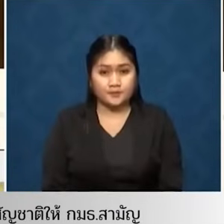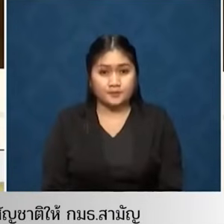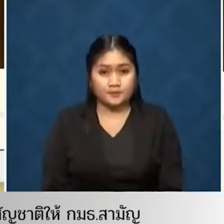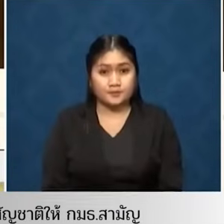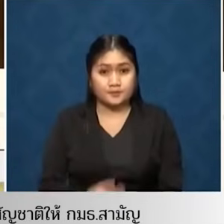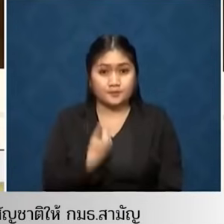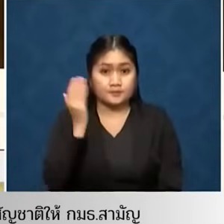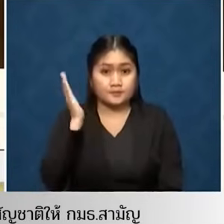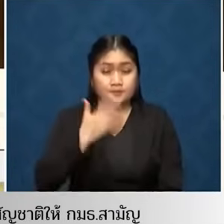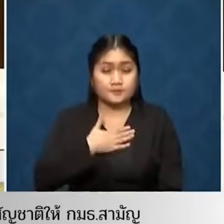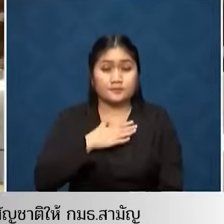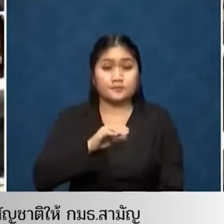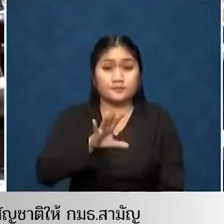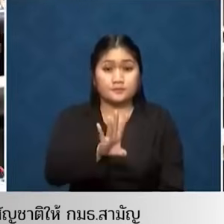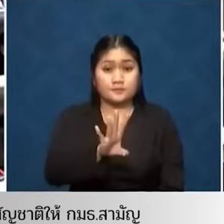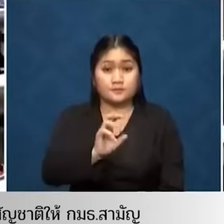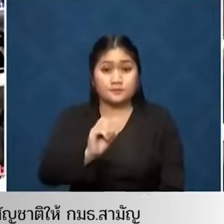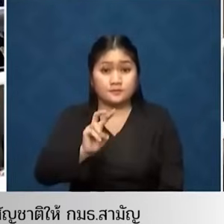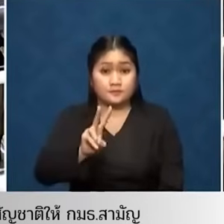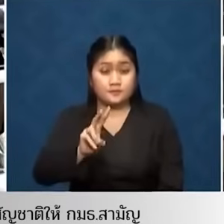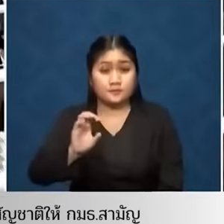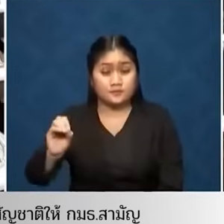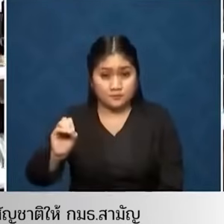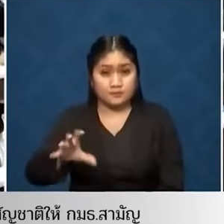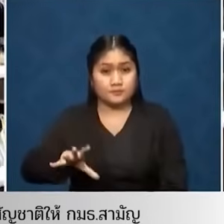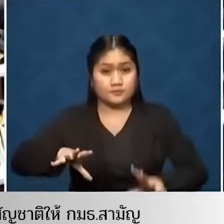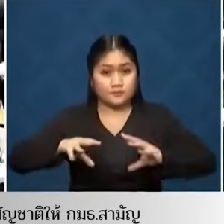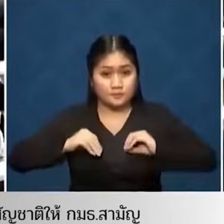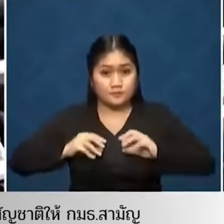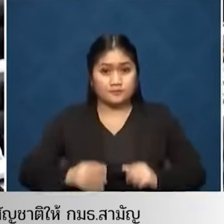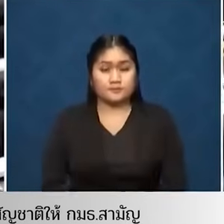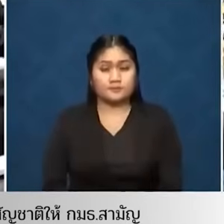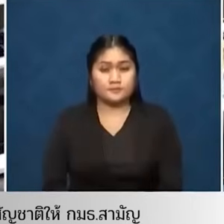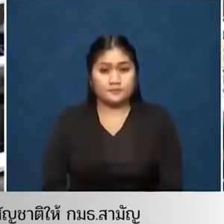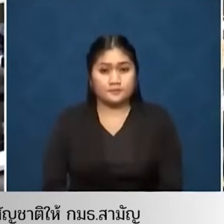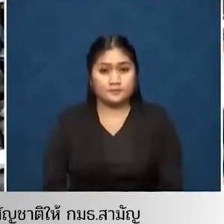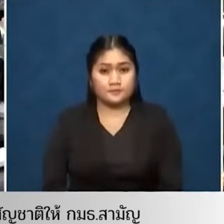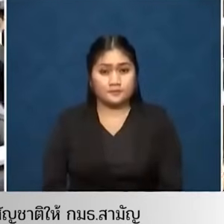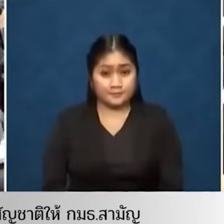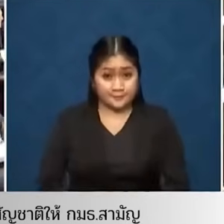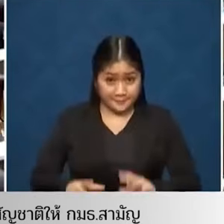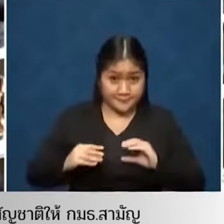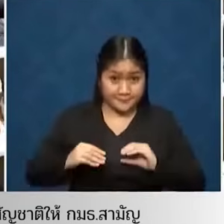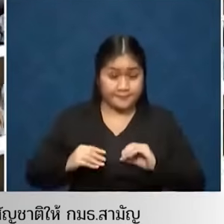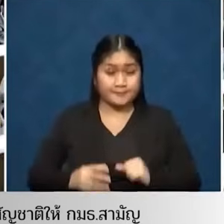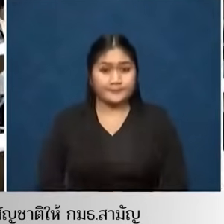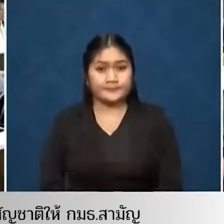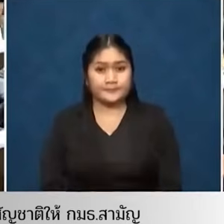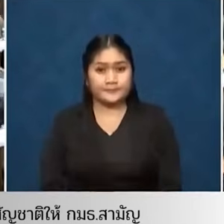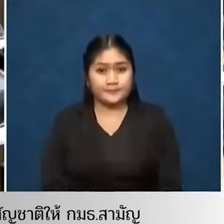ท่านประธานครับผมสิริน420เห็นชอบครับ ครับเห็นด้วยนะฮะครับ